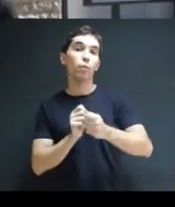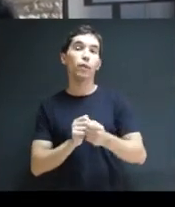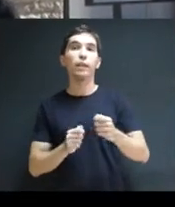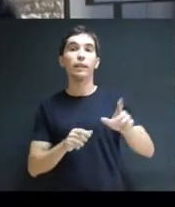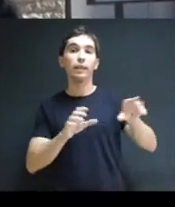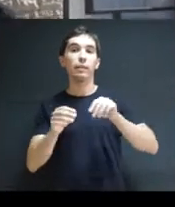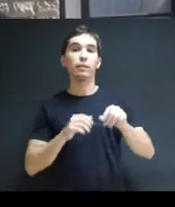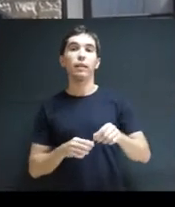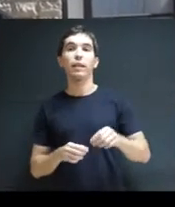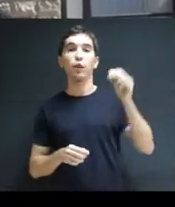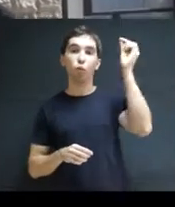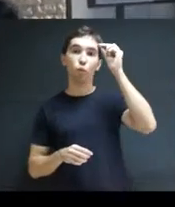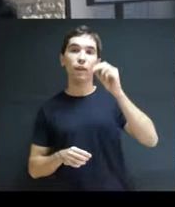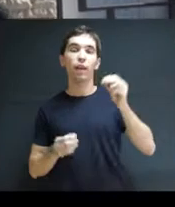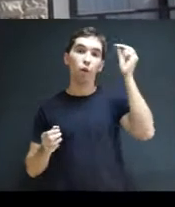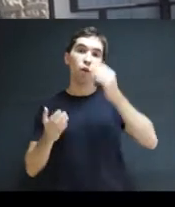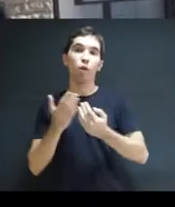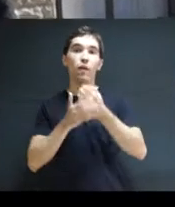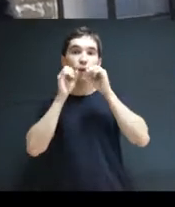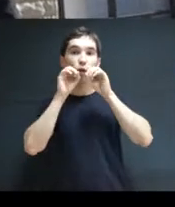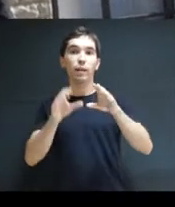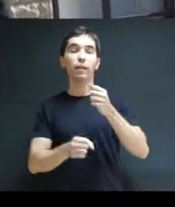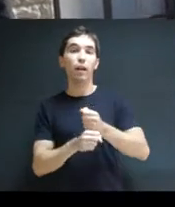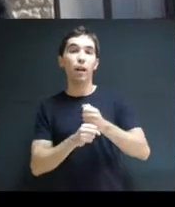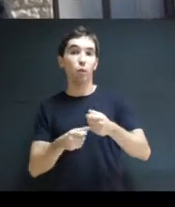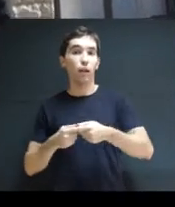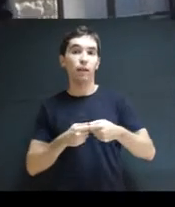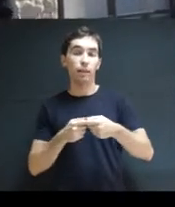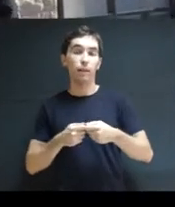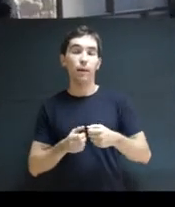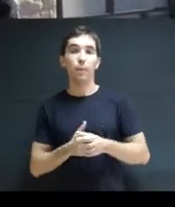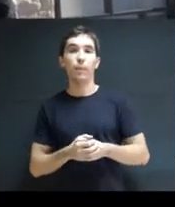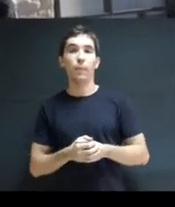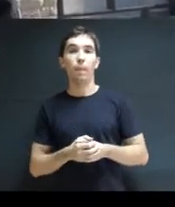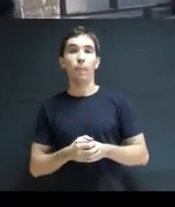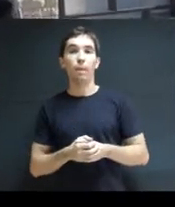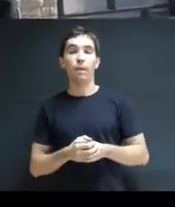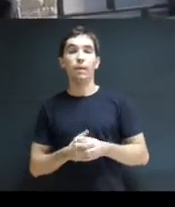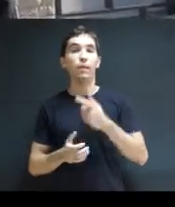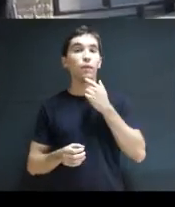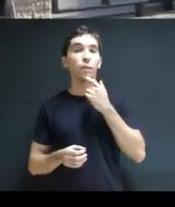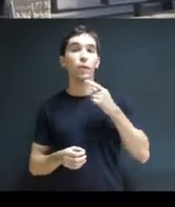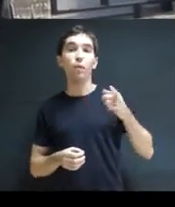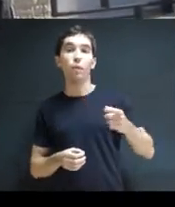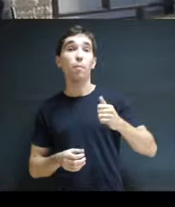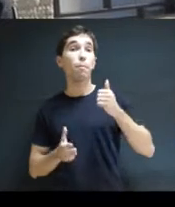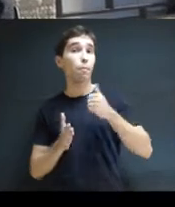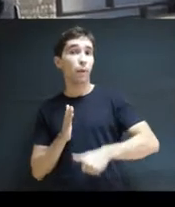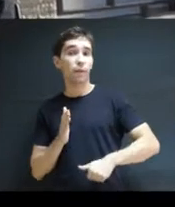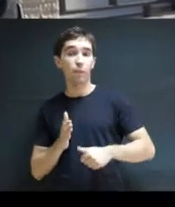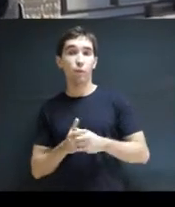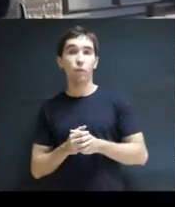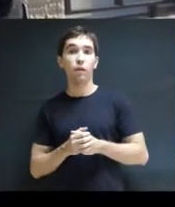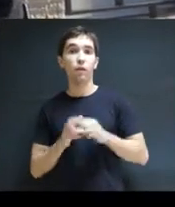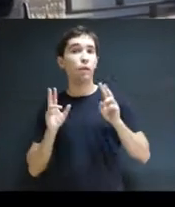iskustva s ljudima, saznati neke konkretne informacije baš o radu nevladinih organizacija. Svidjelo mi se to što u principu sam po prvi put